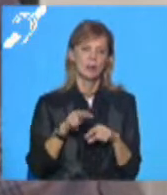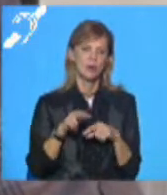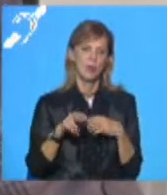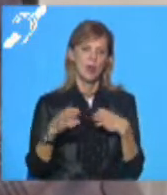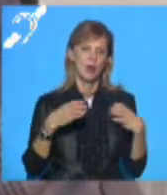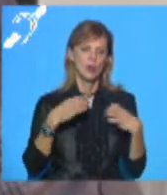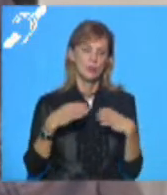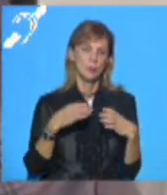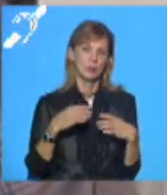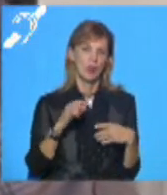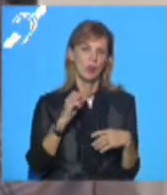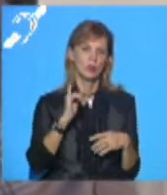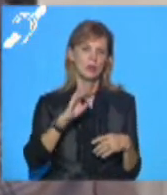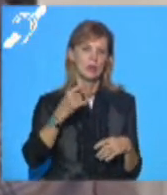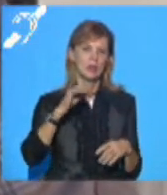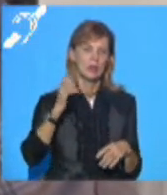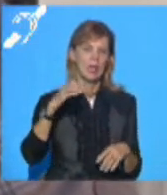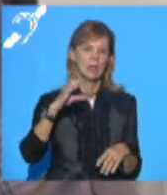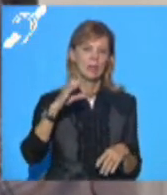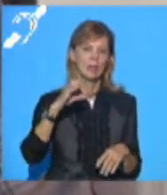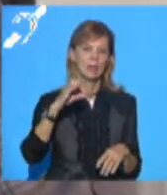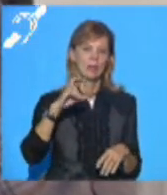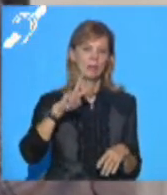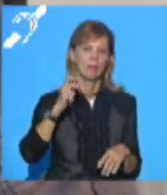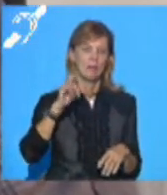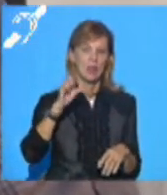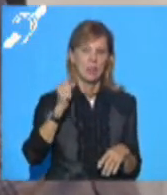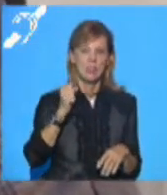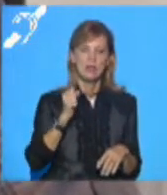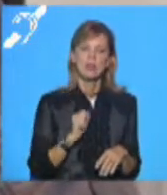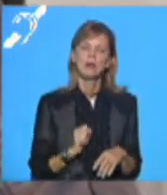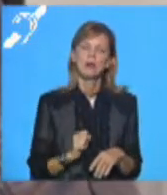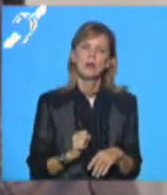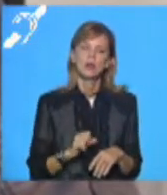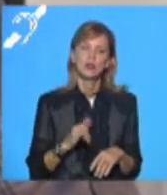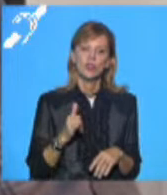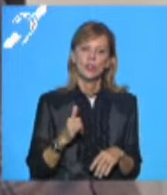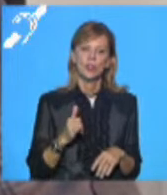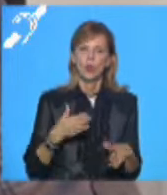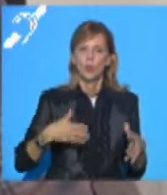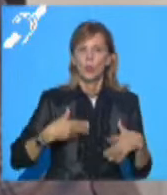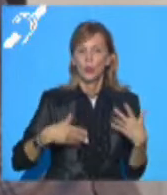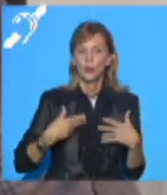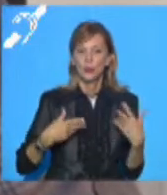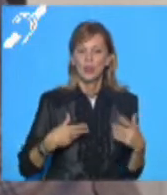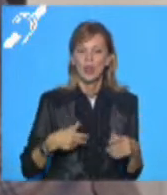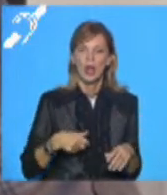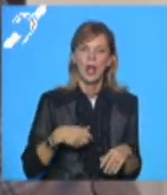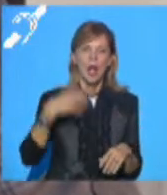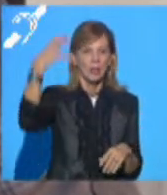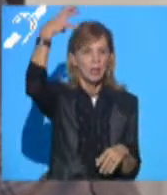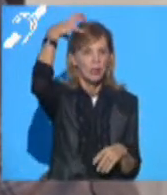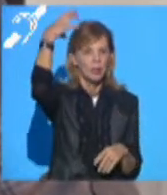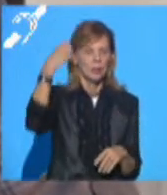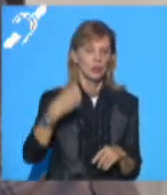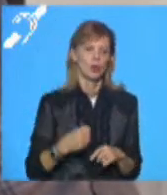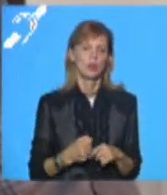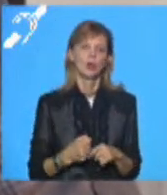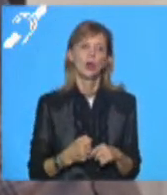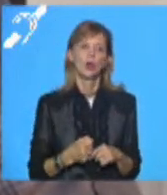Vals, chiar de cel mai mare succes din ultima vreme, dar și un entuziasm al creatorilor, o